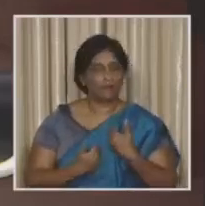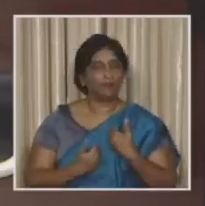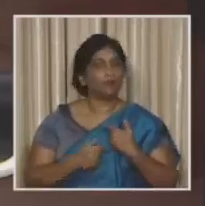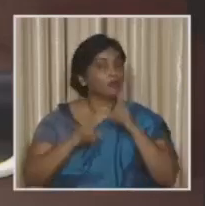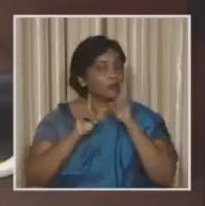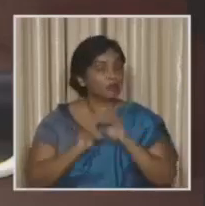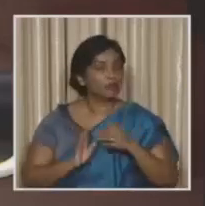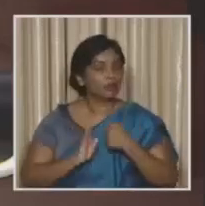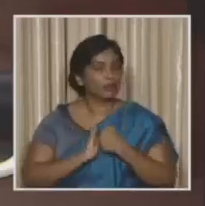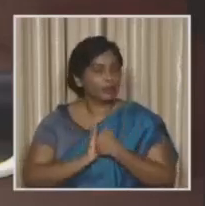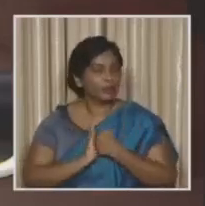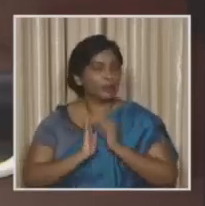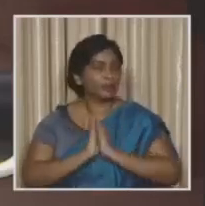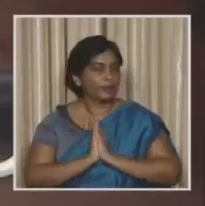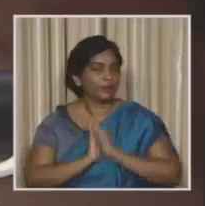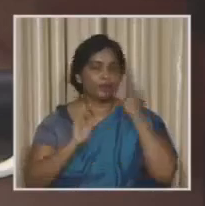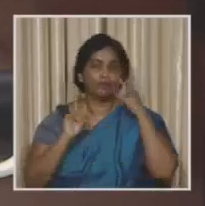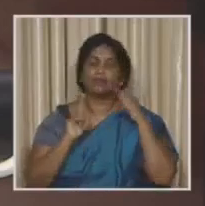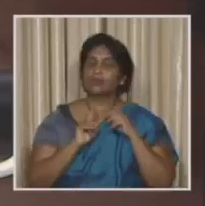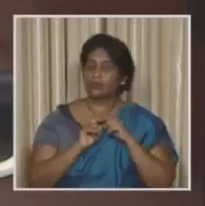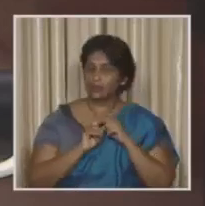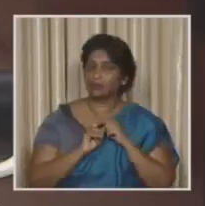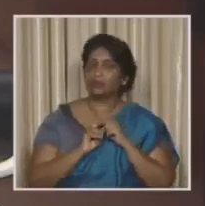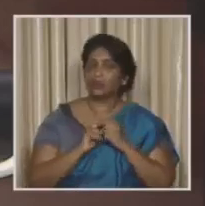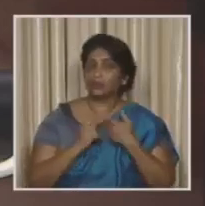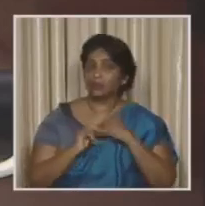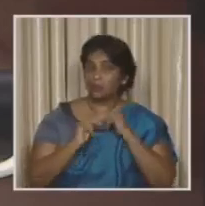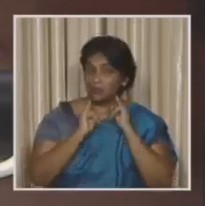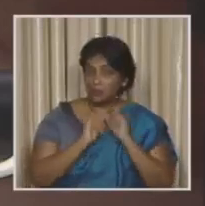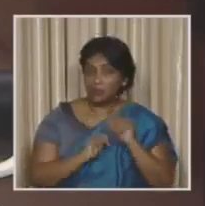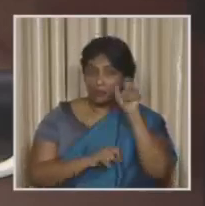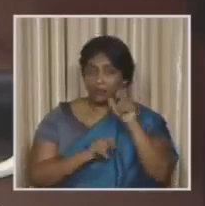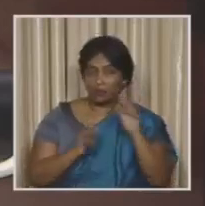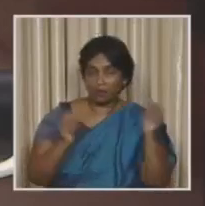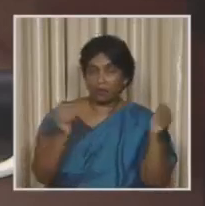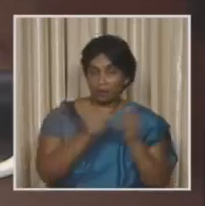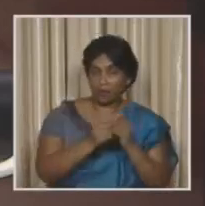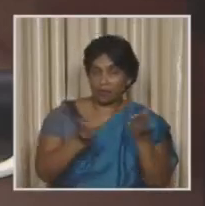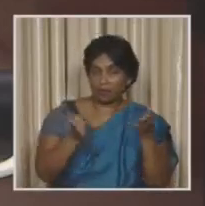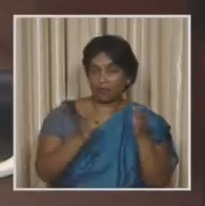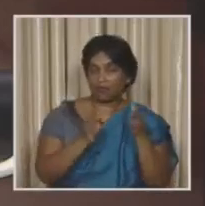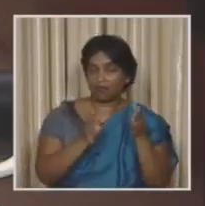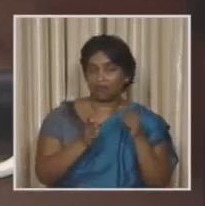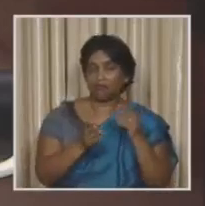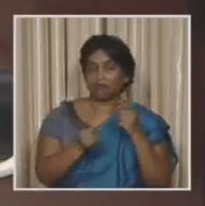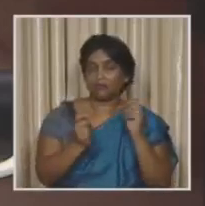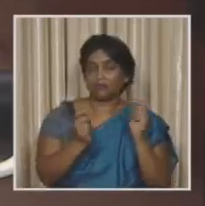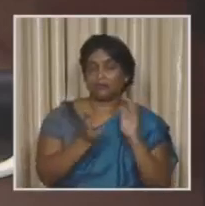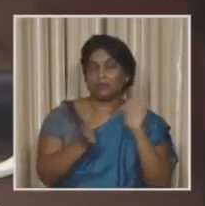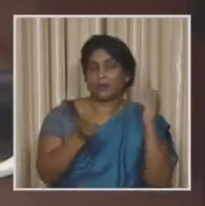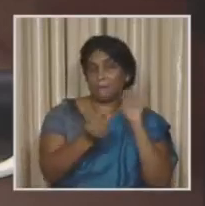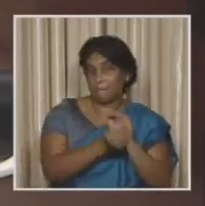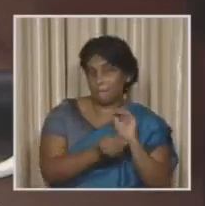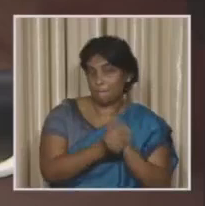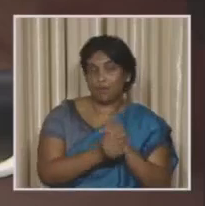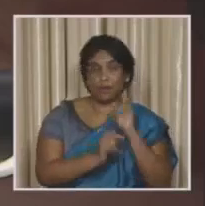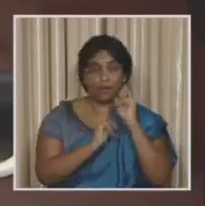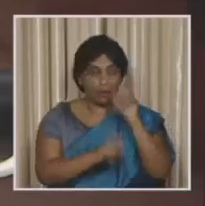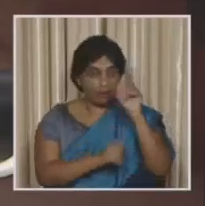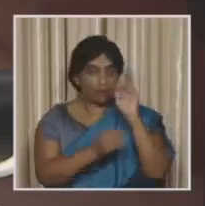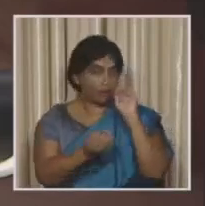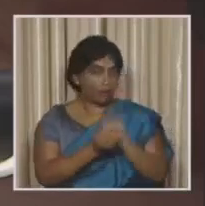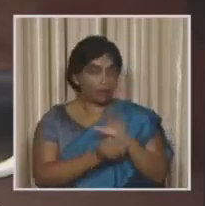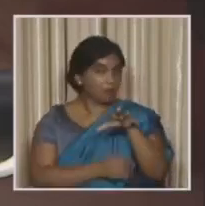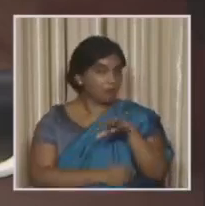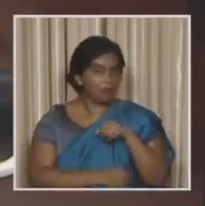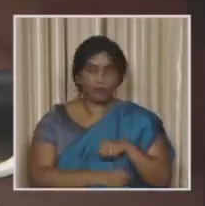Hebei bakti ya, ini gauru ini. Aparada karuan wasangkara geni masanda. Aparada karuan araksa kara geni masanda yuda geni